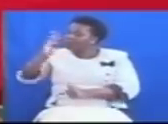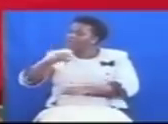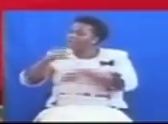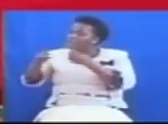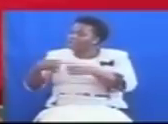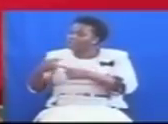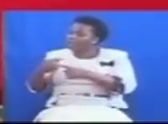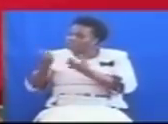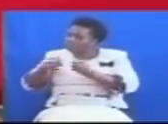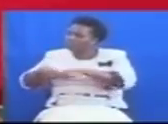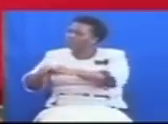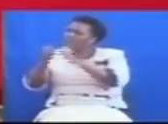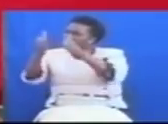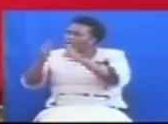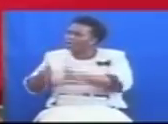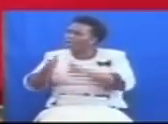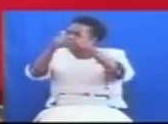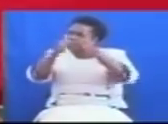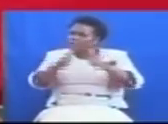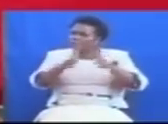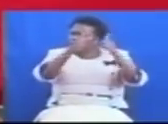ijayo. Asante Mheshimiwa.